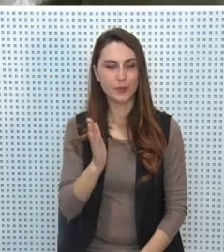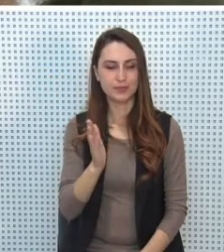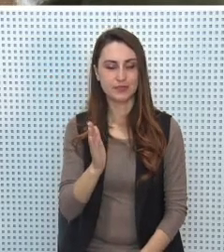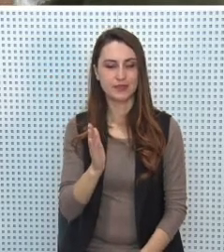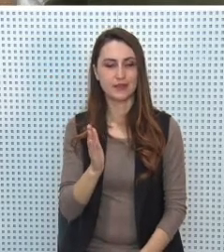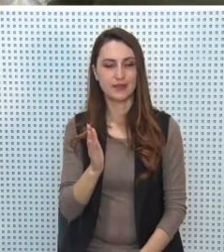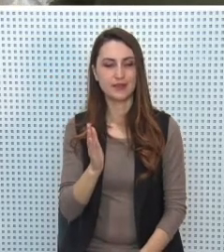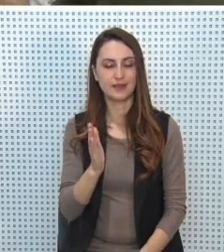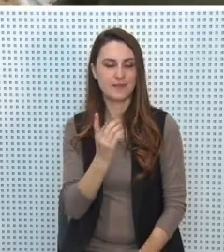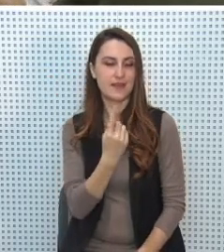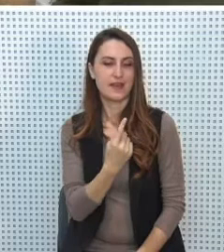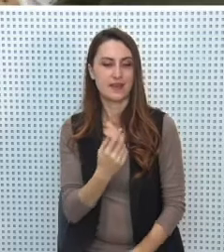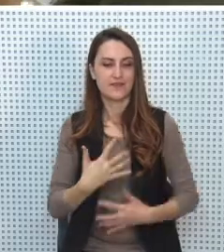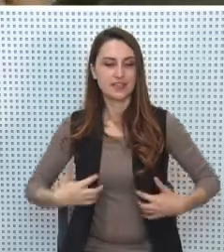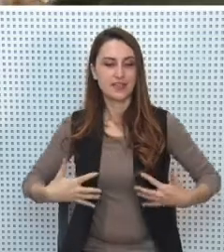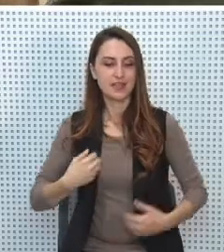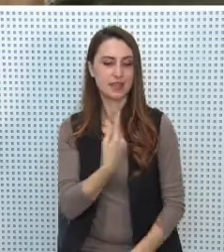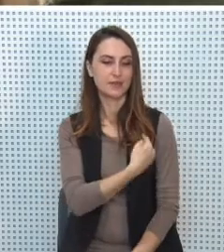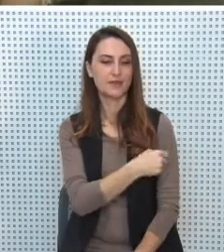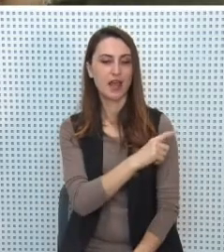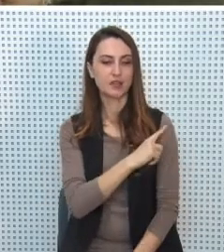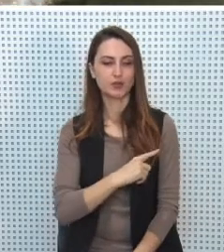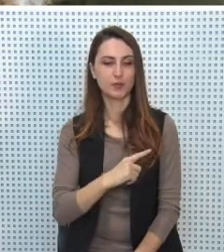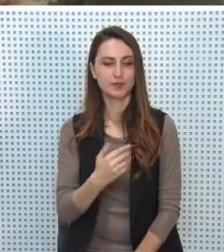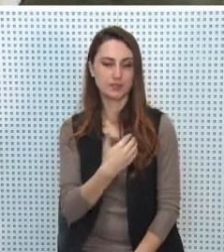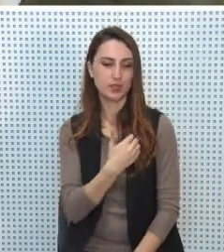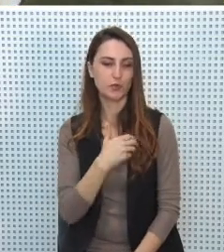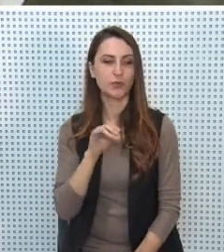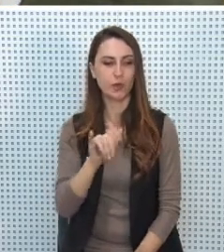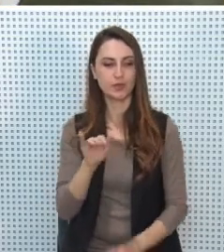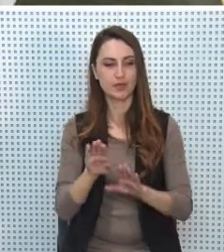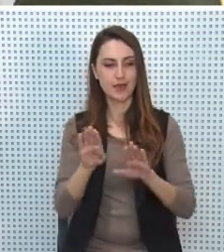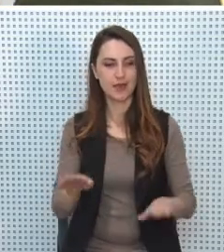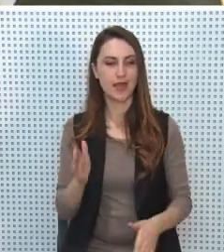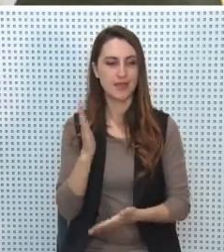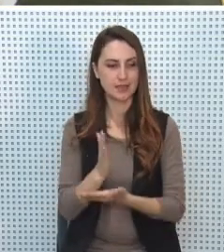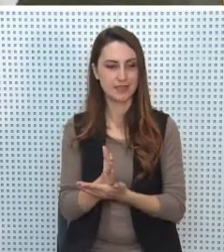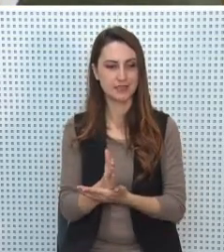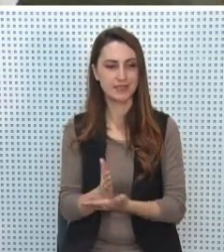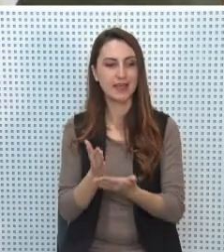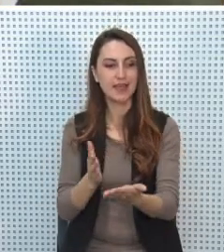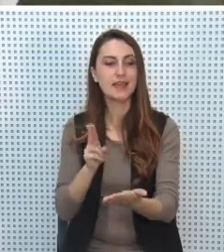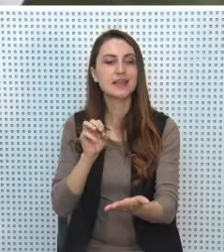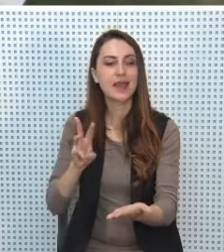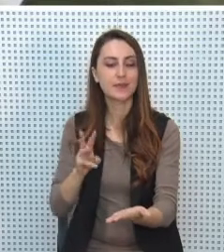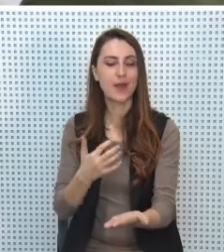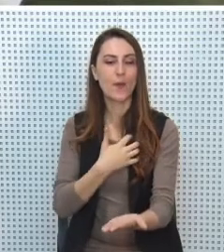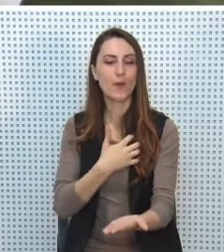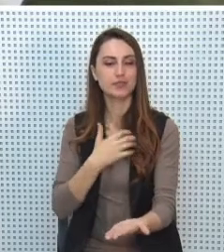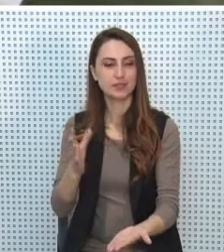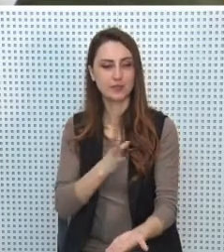быть, еще и будет ветеринарным врачом. Он как-то нам говорил. Так, то есть задумка у него такая есть. Кем ты хочешь быть? Как